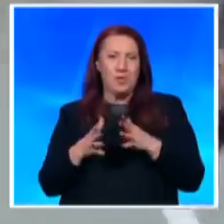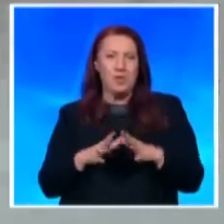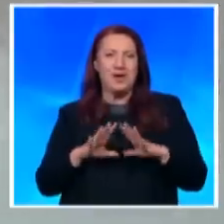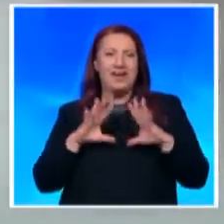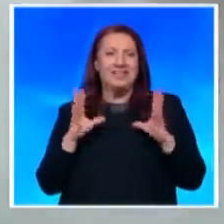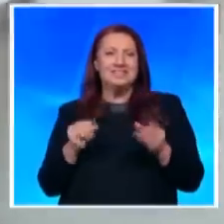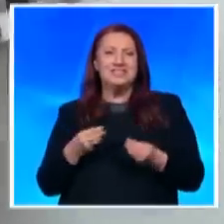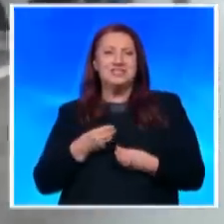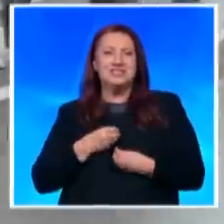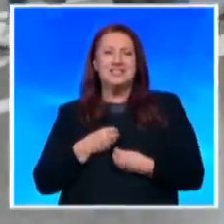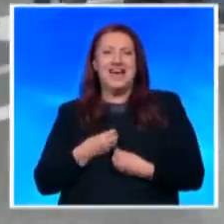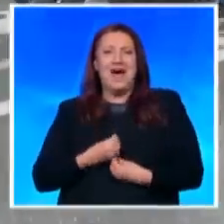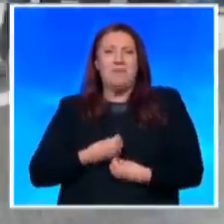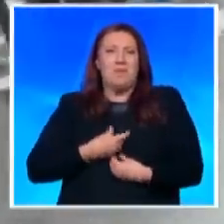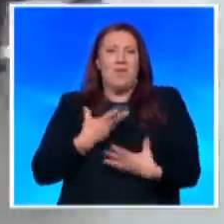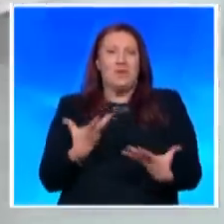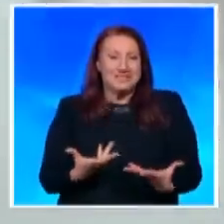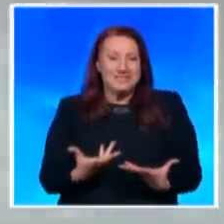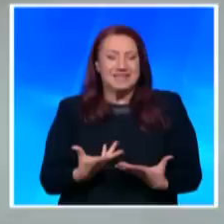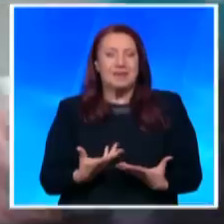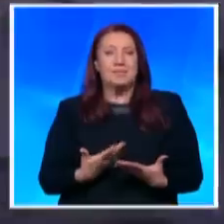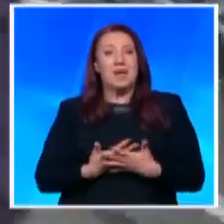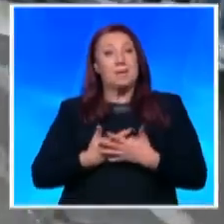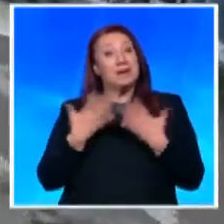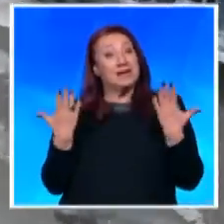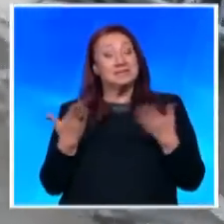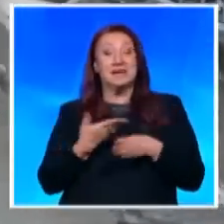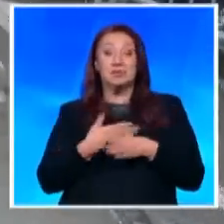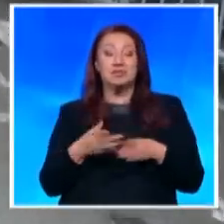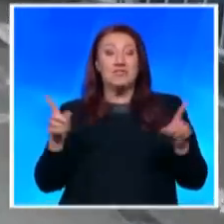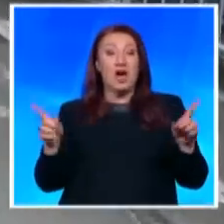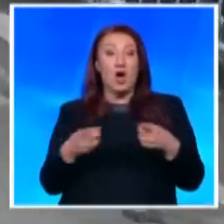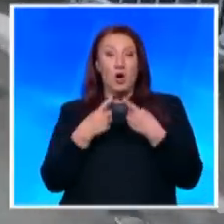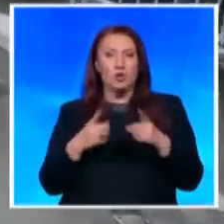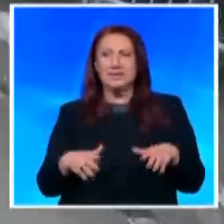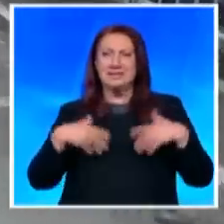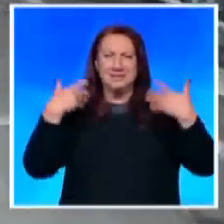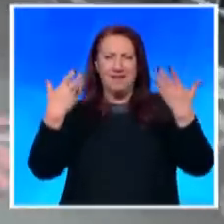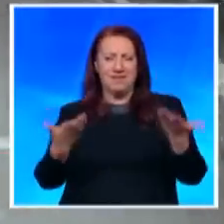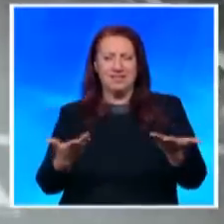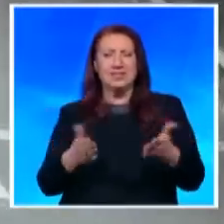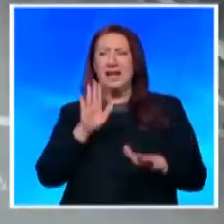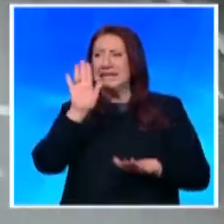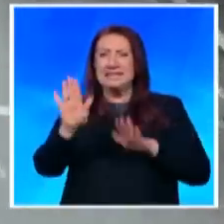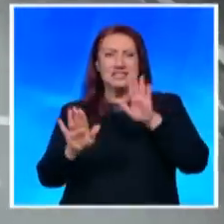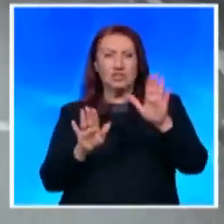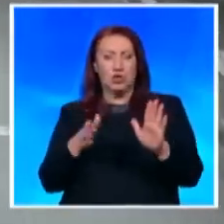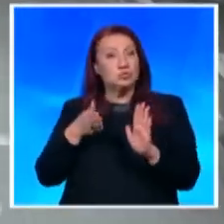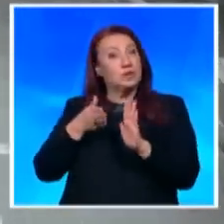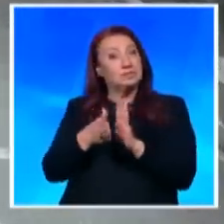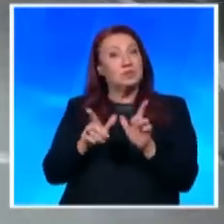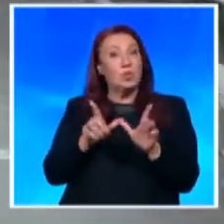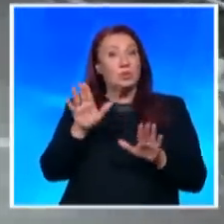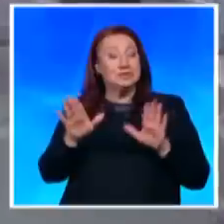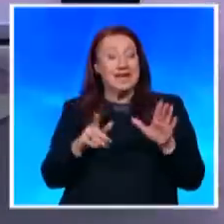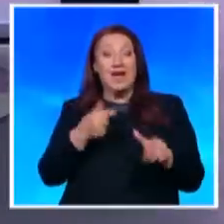с много енергия. Празникът ще продължи с концерти на открито, изложби на закрито и конкурси на